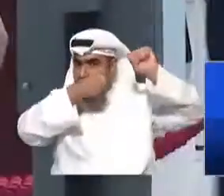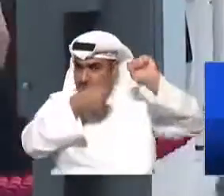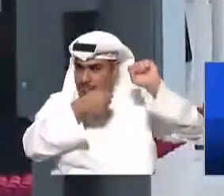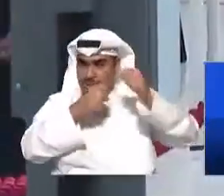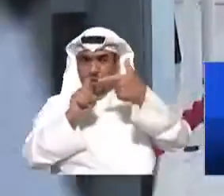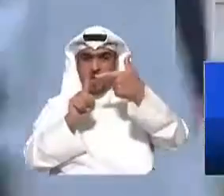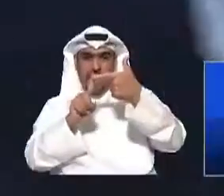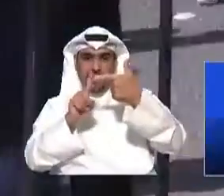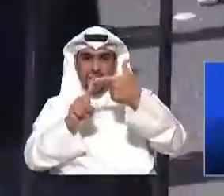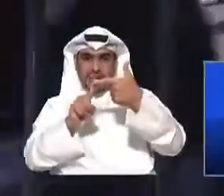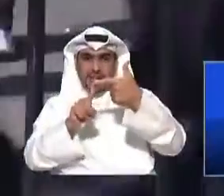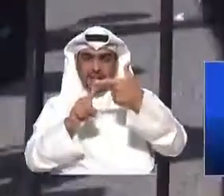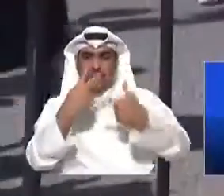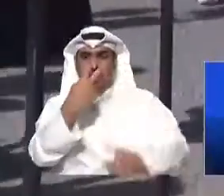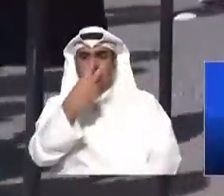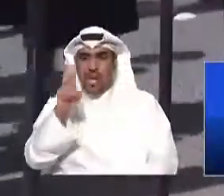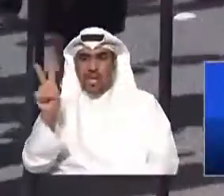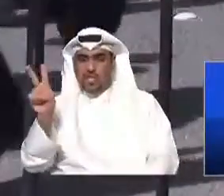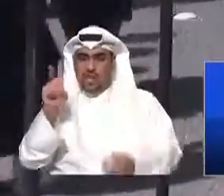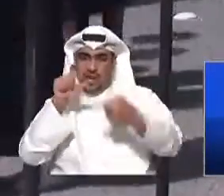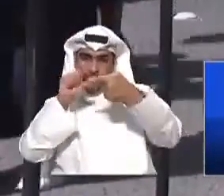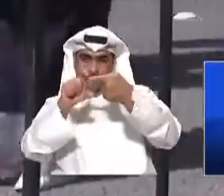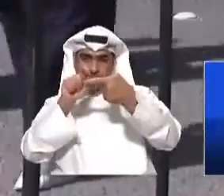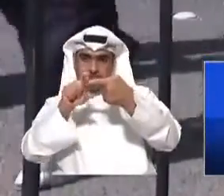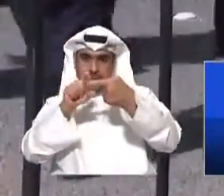90.17% للقسم الأدبي و